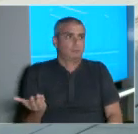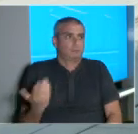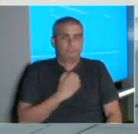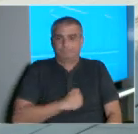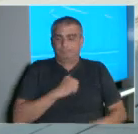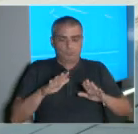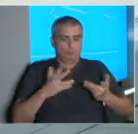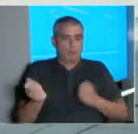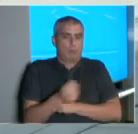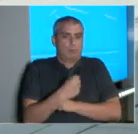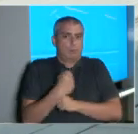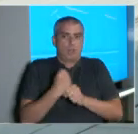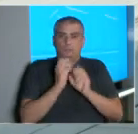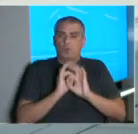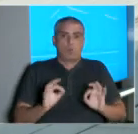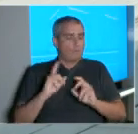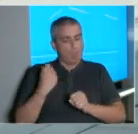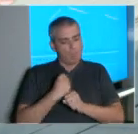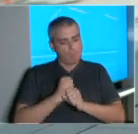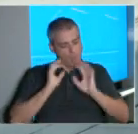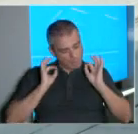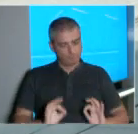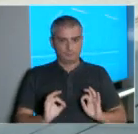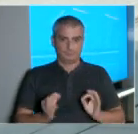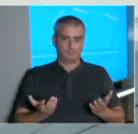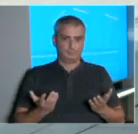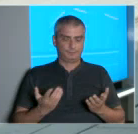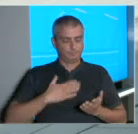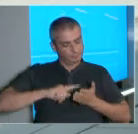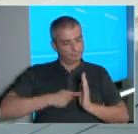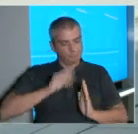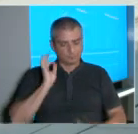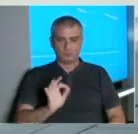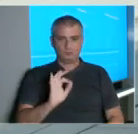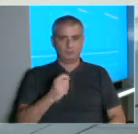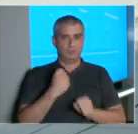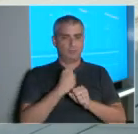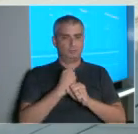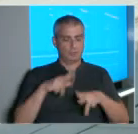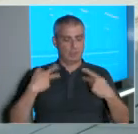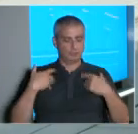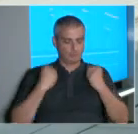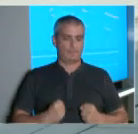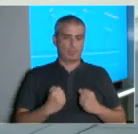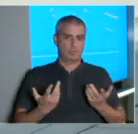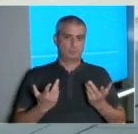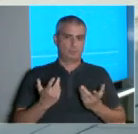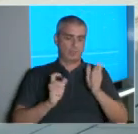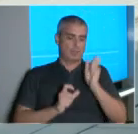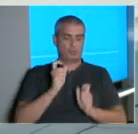ולצערנו הממשלה מאוד רופסת בעניין הזה ולא פועלת בצורה נחרצת בשביל לגרום להשיב את הביטחון